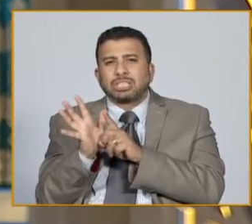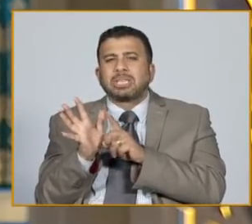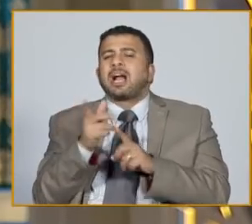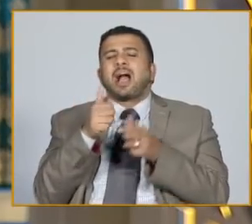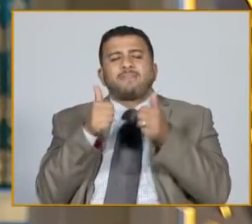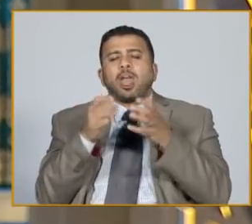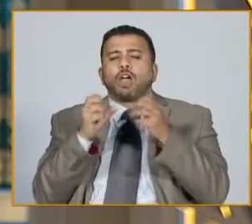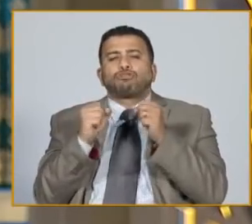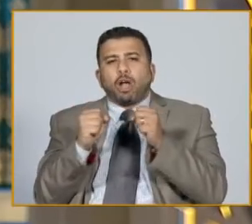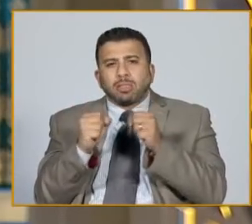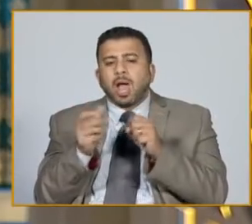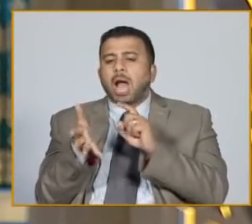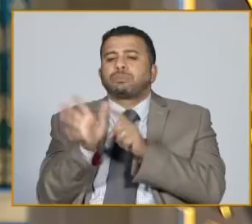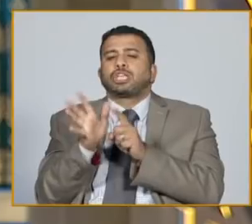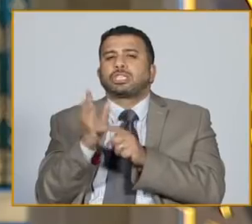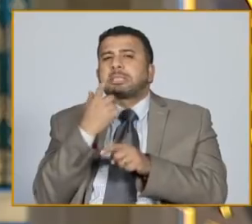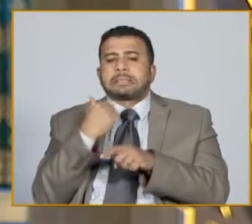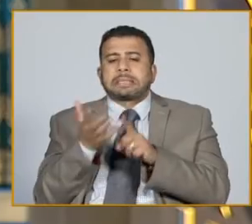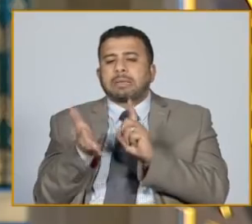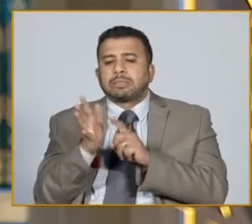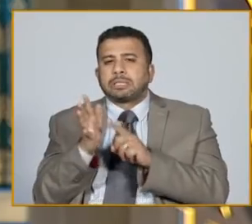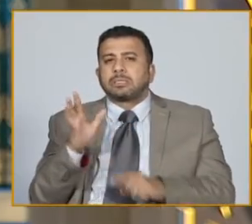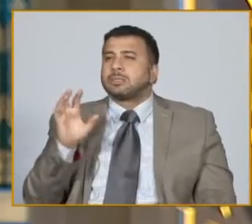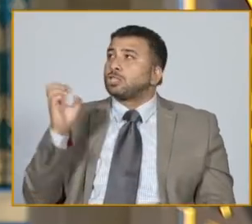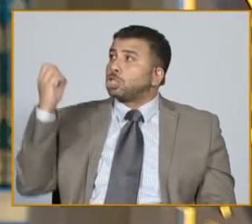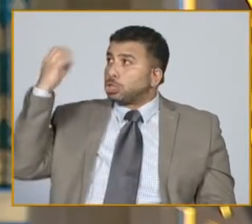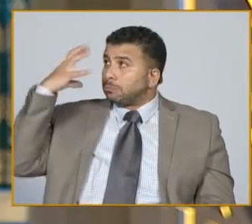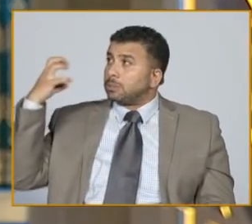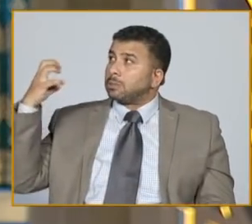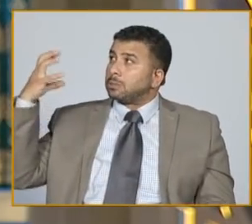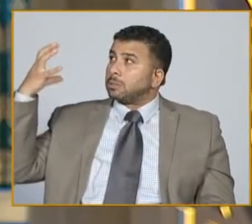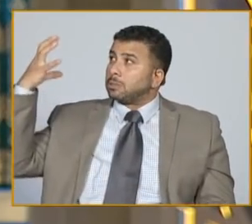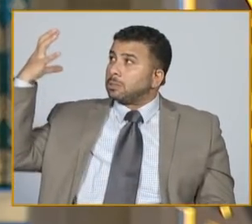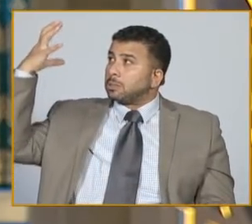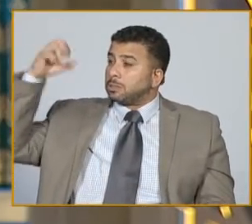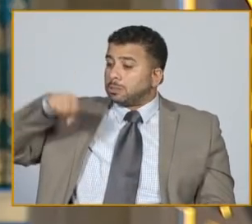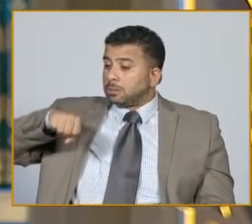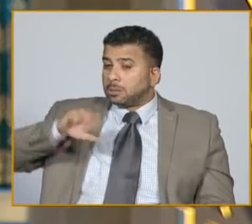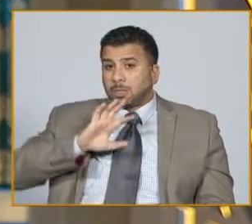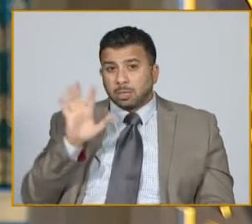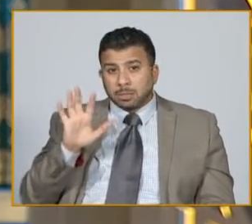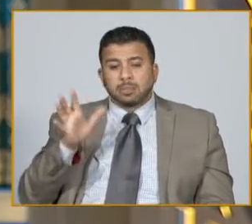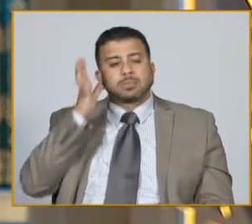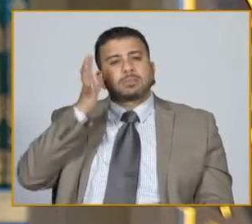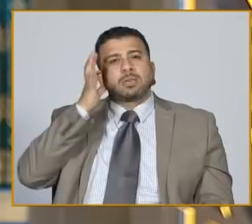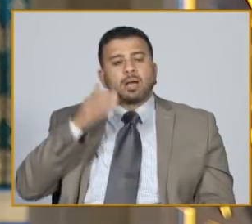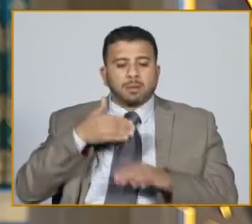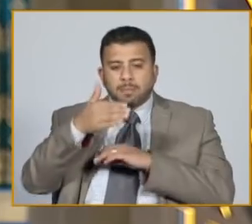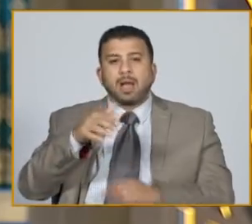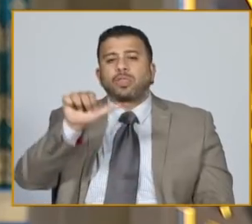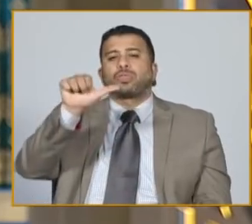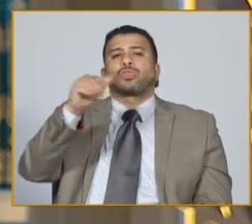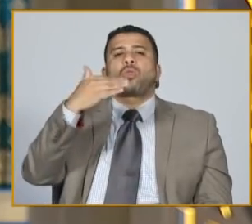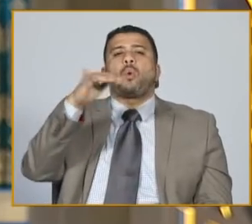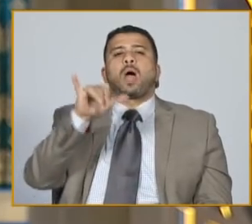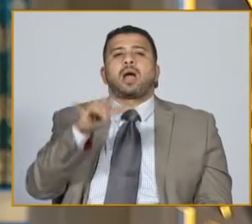الاحتياط. فلما ترتفع بعد ربع ساعة يبدأ الناس يصلون صلاة الضحى بارك الله فيك. هذه الأوقات النهي